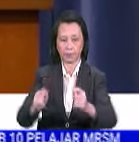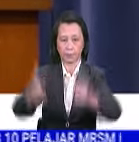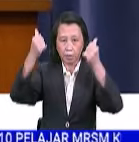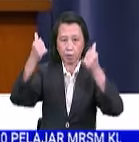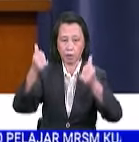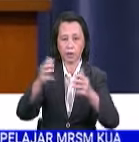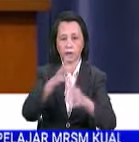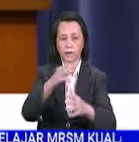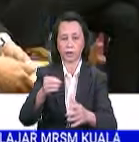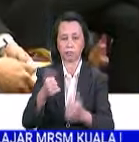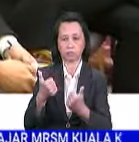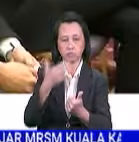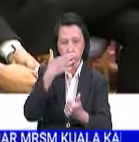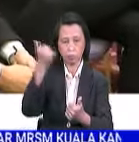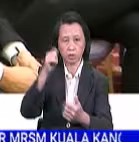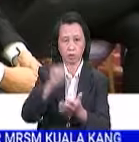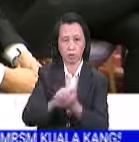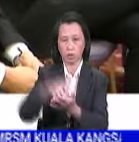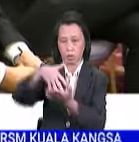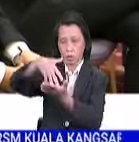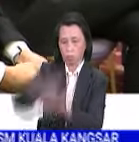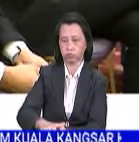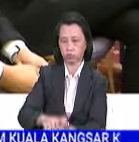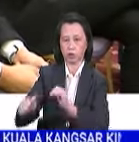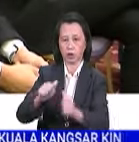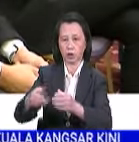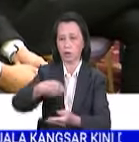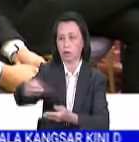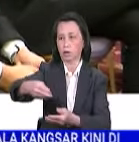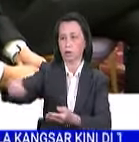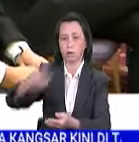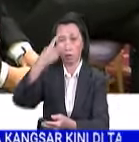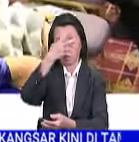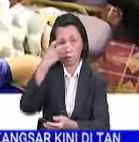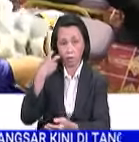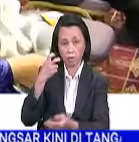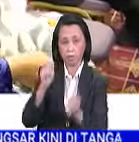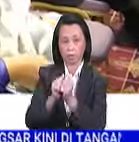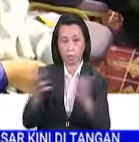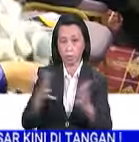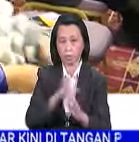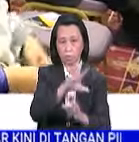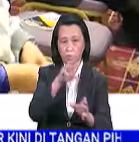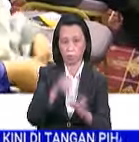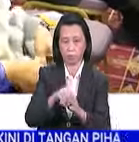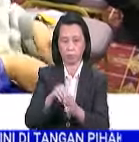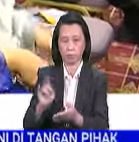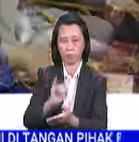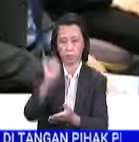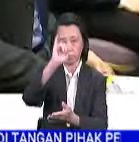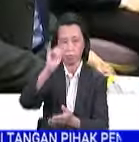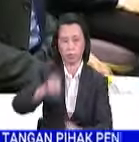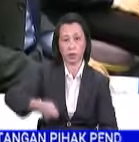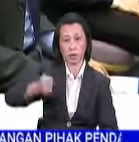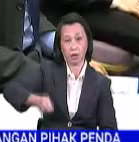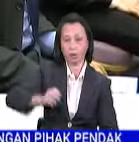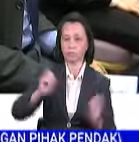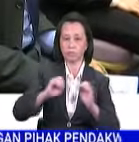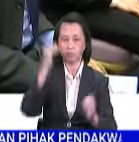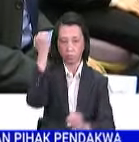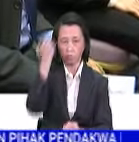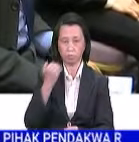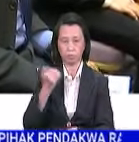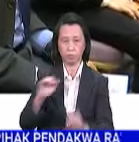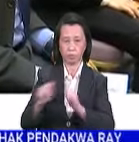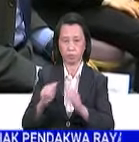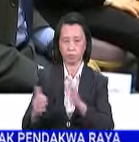pantas selain berkesan dalam melumpuhkan aktiviti pengedaran cetak rompak tanpa melibatkan institusi kehakiman. Sasaran